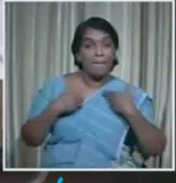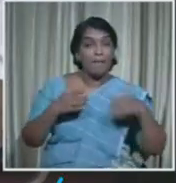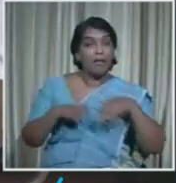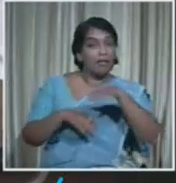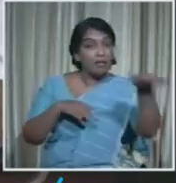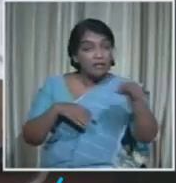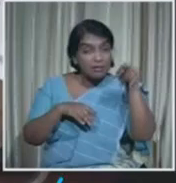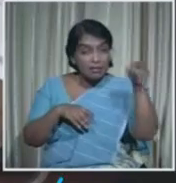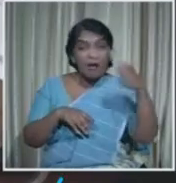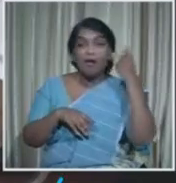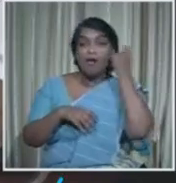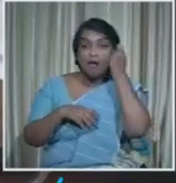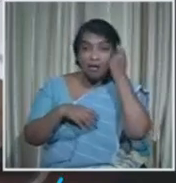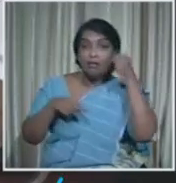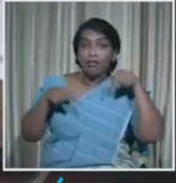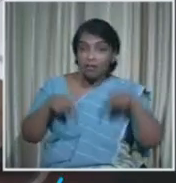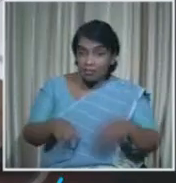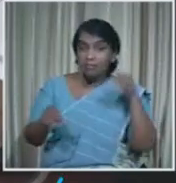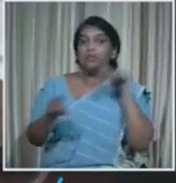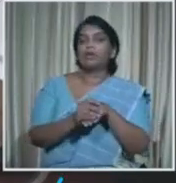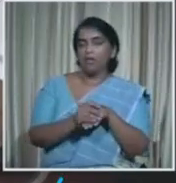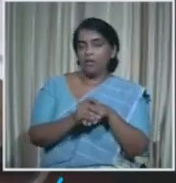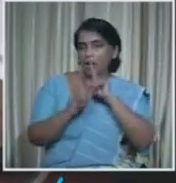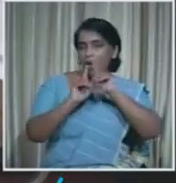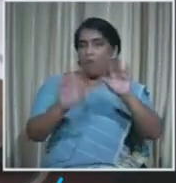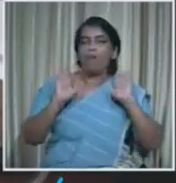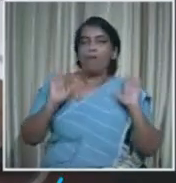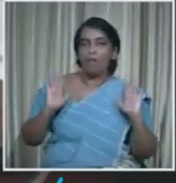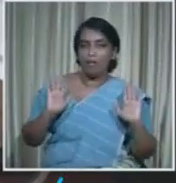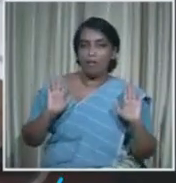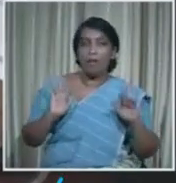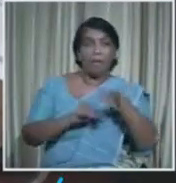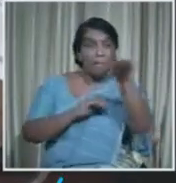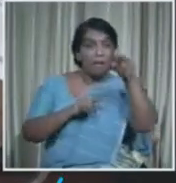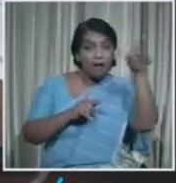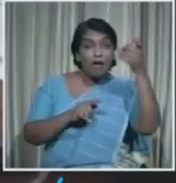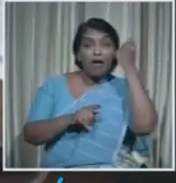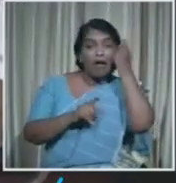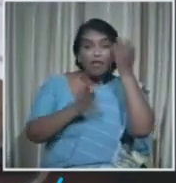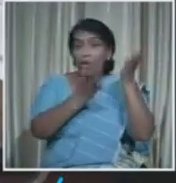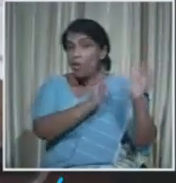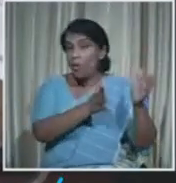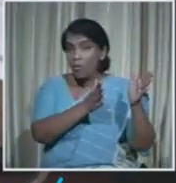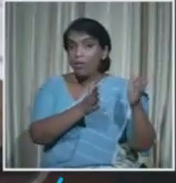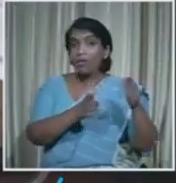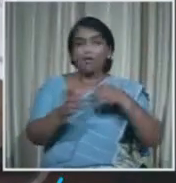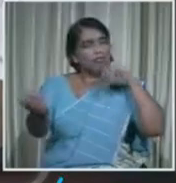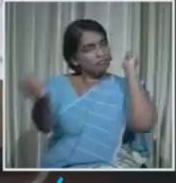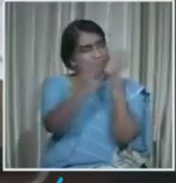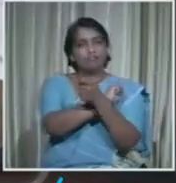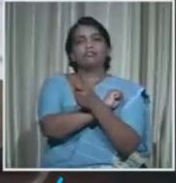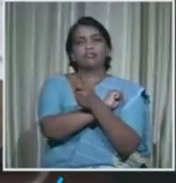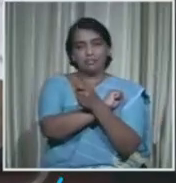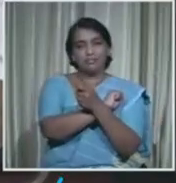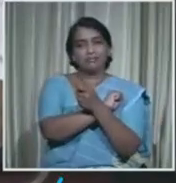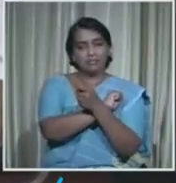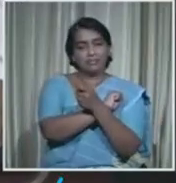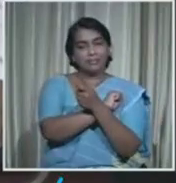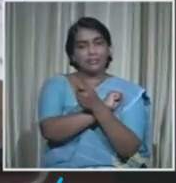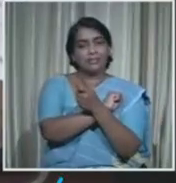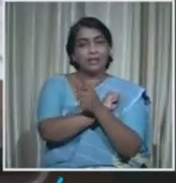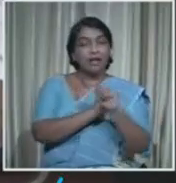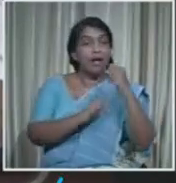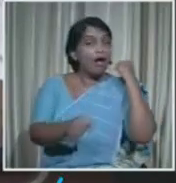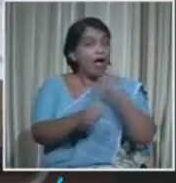මතය මෙතන නියෝජනය කරන්නට ඕන මහ පොළවේ මතය මොකද්ද වෙනස් වෙන්න ඕන